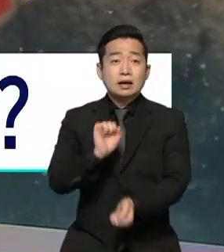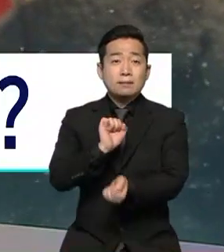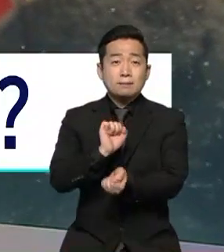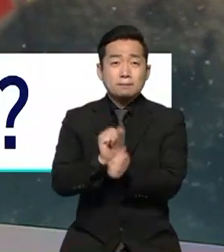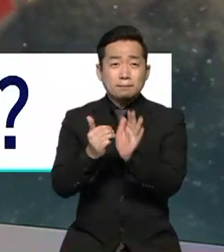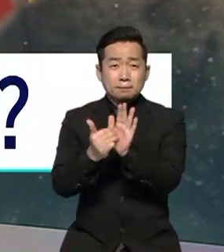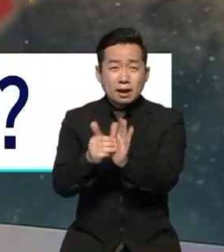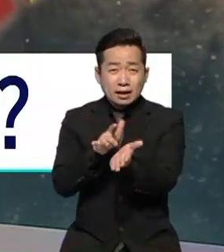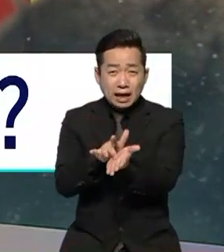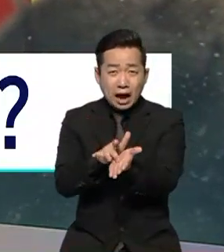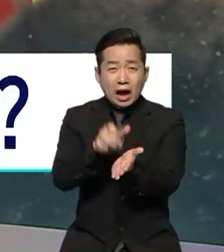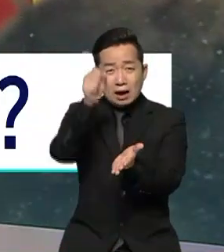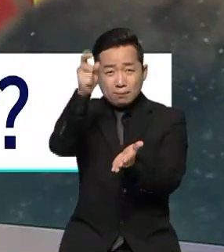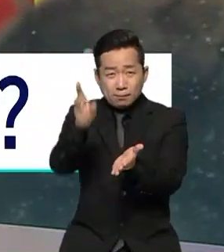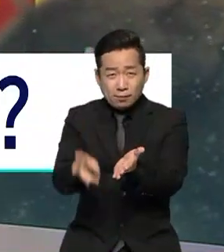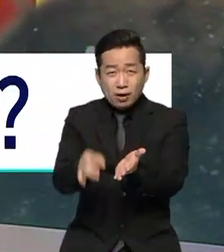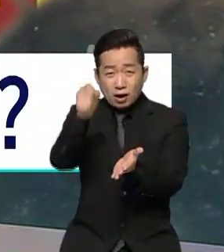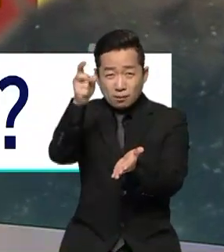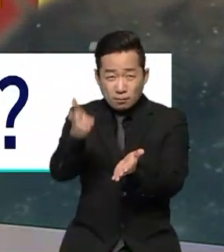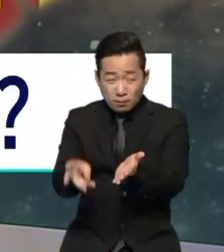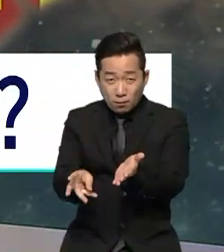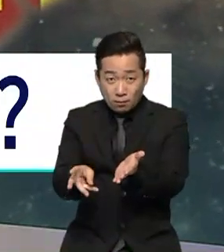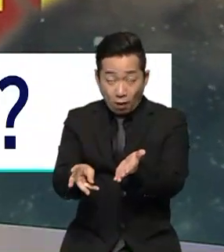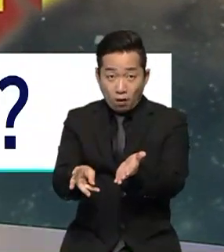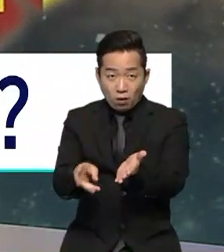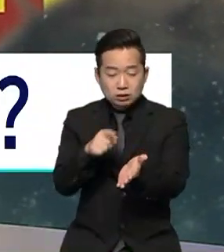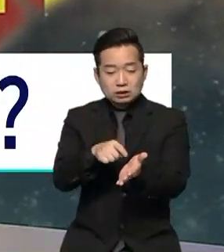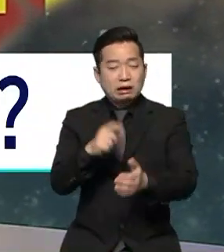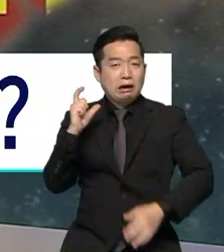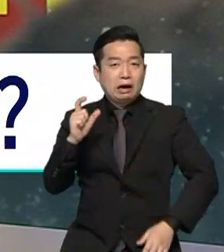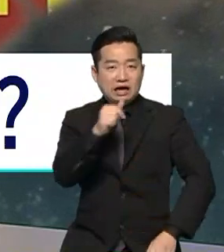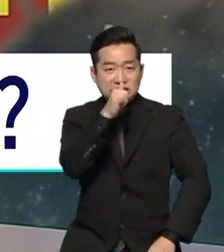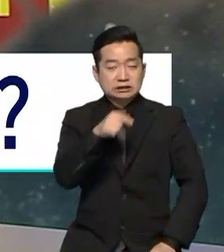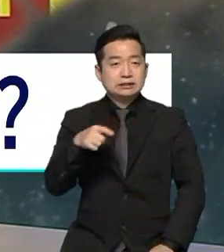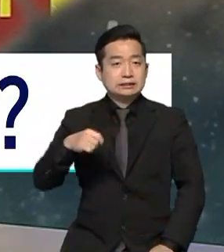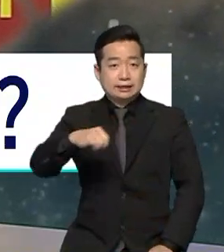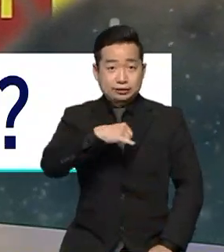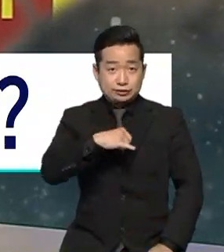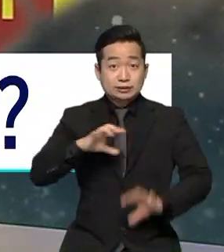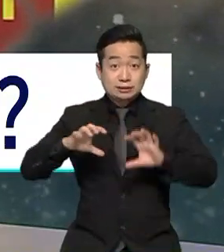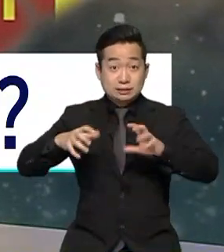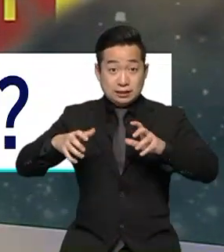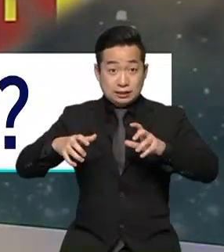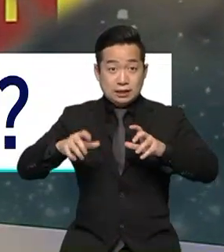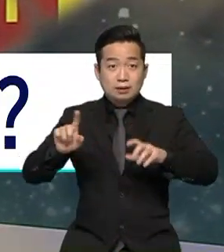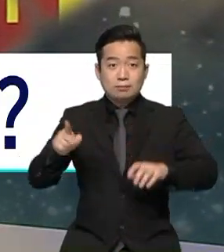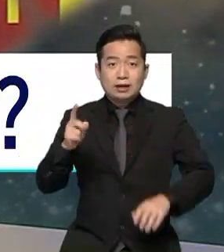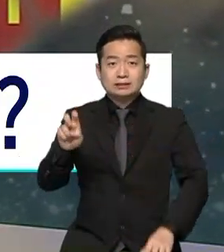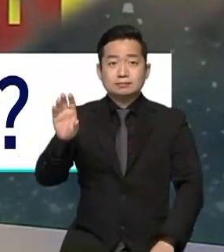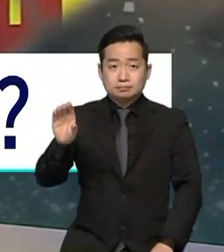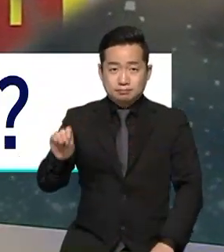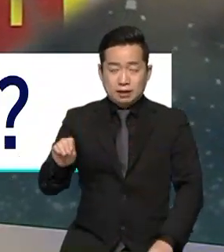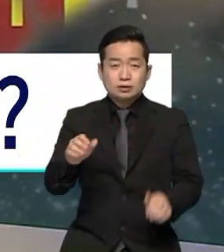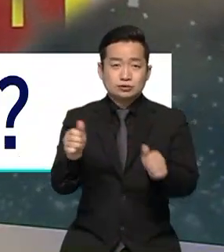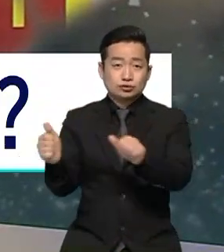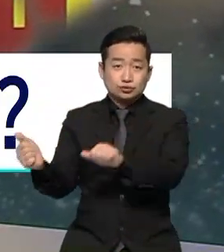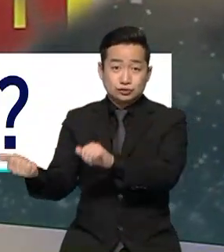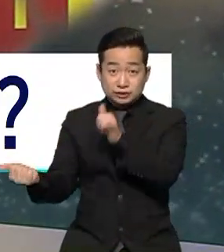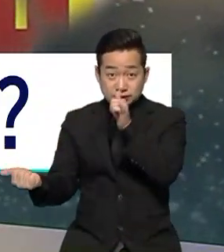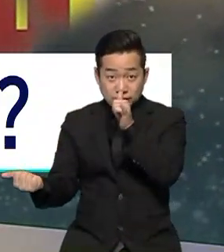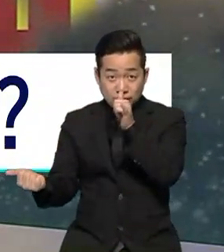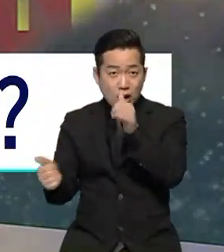항생제를 여러 개 써도 듣지 않는 세균이 있습니다 이것 때문에 해마다 전 세계에서 120만 명의 목숨을